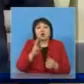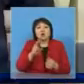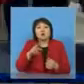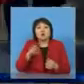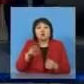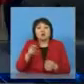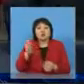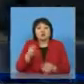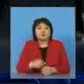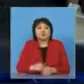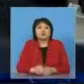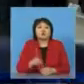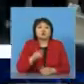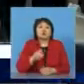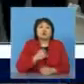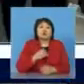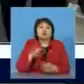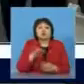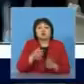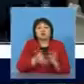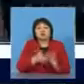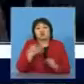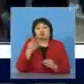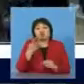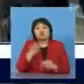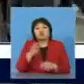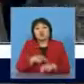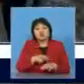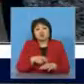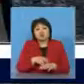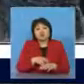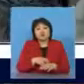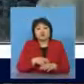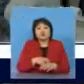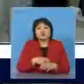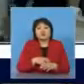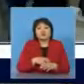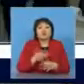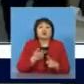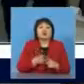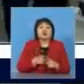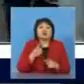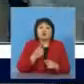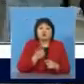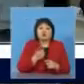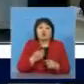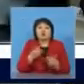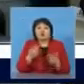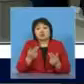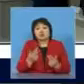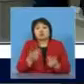области. Что по нашей области не хватает около 400 врачей. Вот. Это одно.